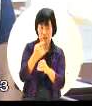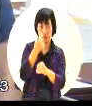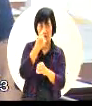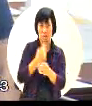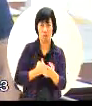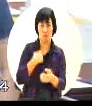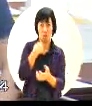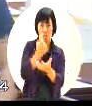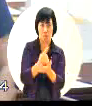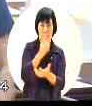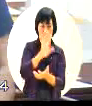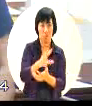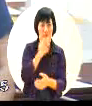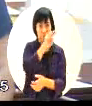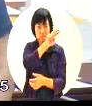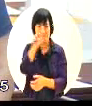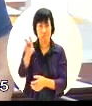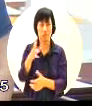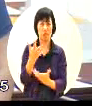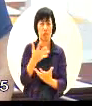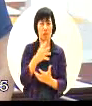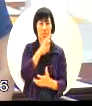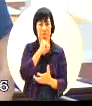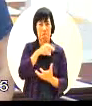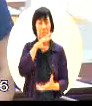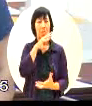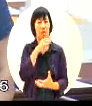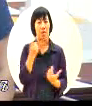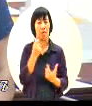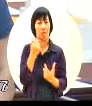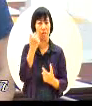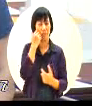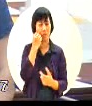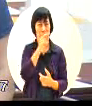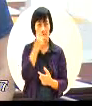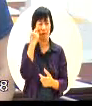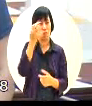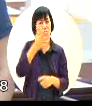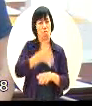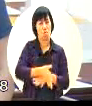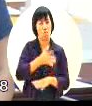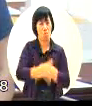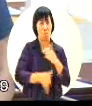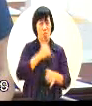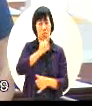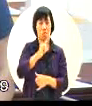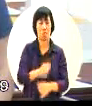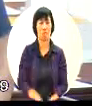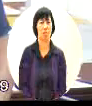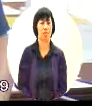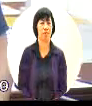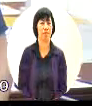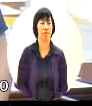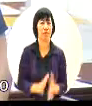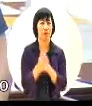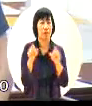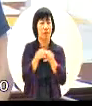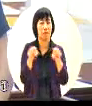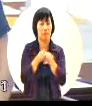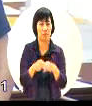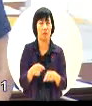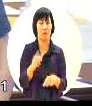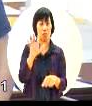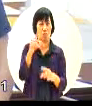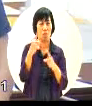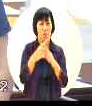去的时候，看因咧长辈，大概是我那过啊足好，啊足欢喜。啊，去那办活动的时候，拢出来伫遐，爱上台唱